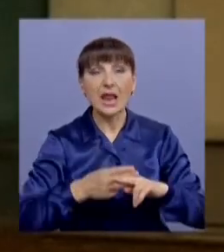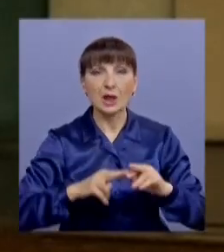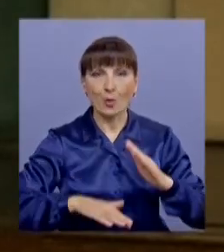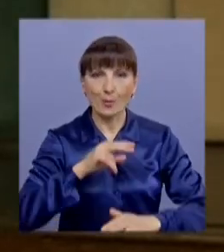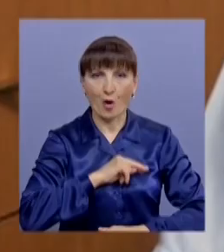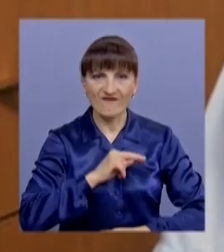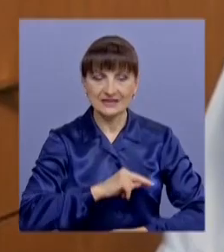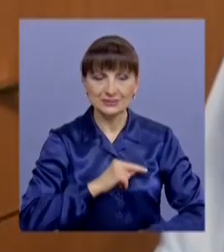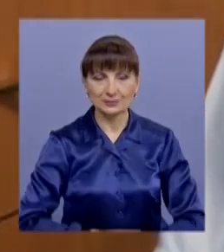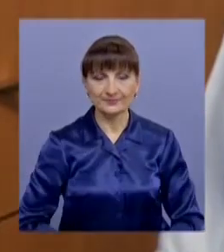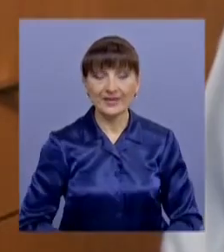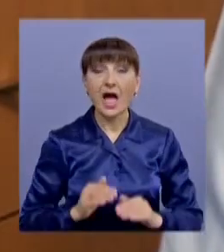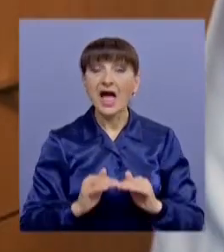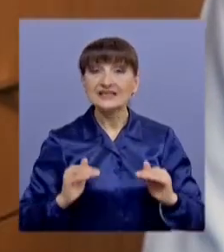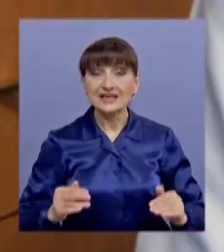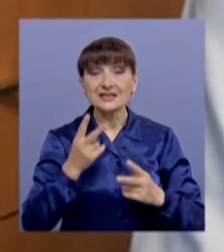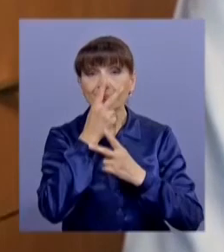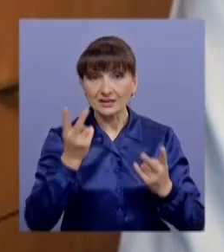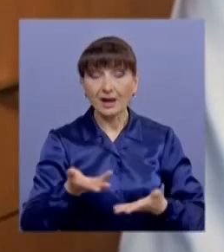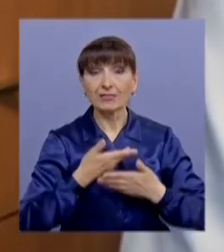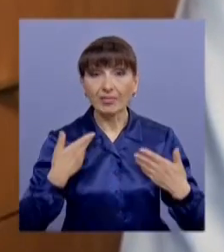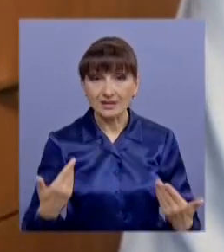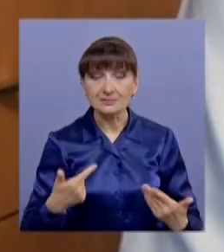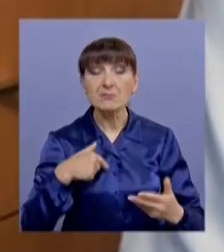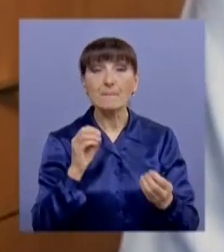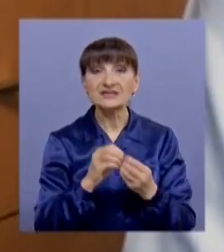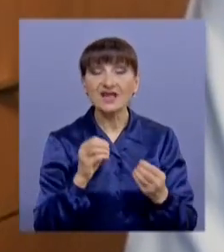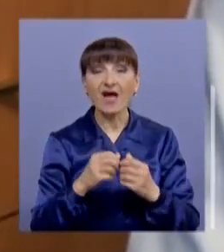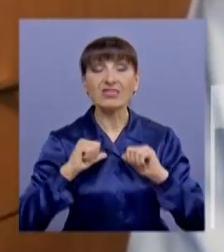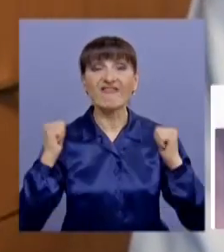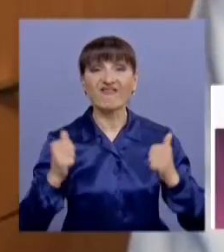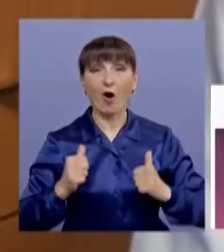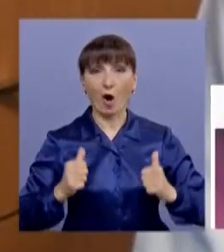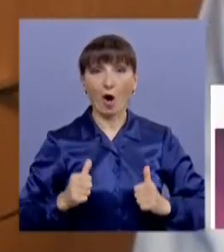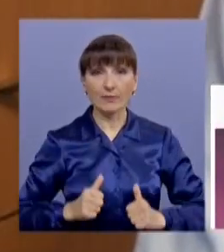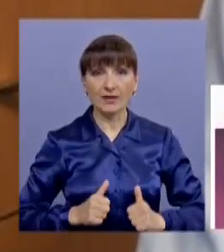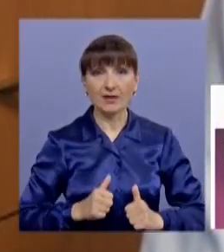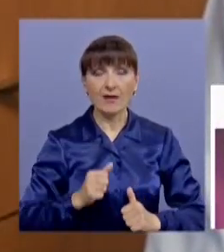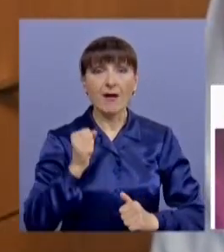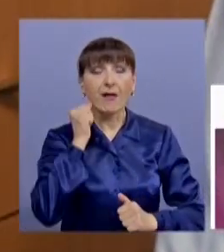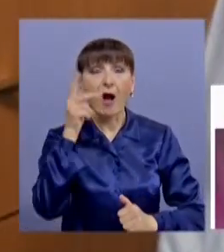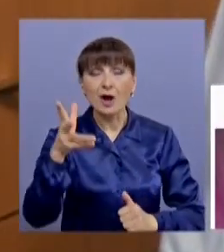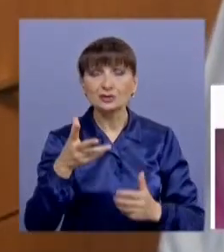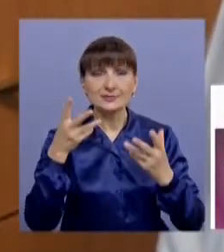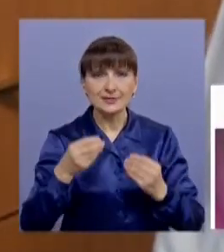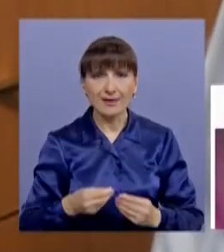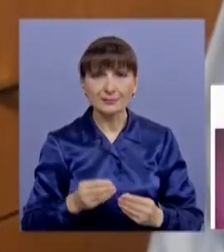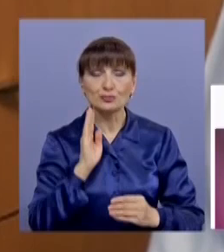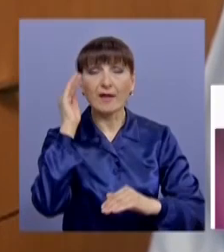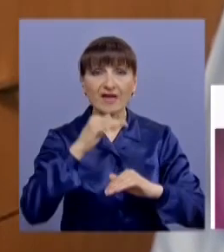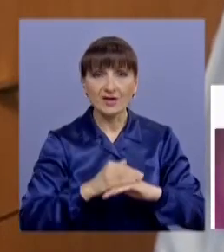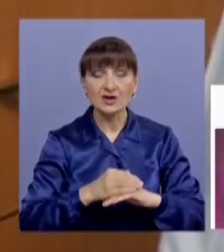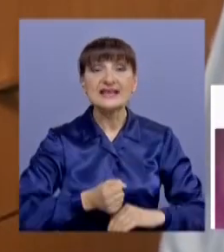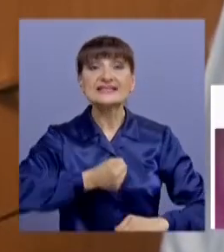профессию. Дети смотрели на нас, что мы постоянно в форме, день и ночь, как говорится. И сразу